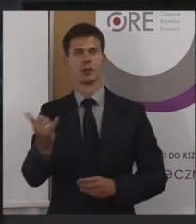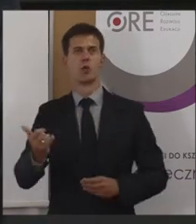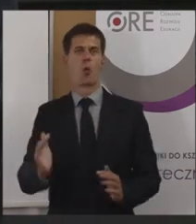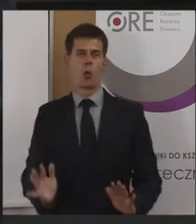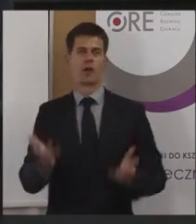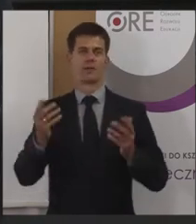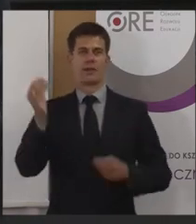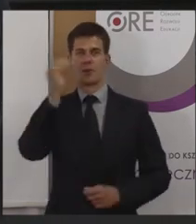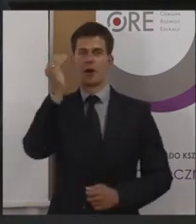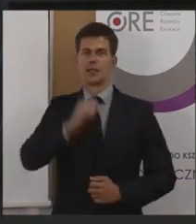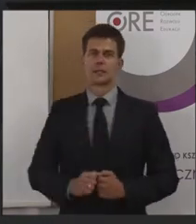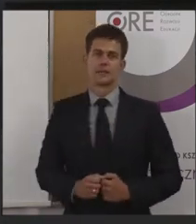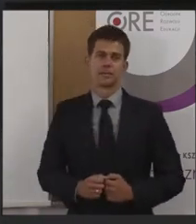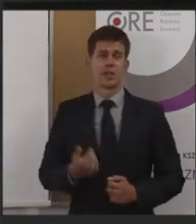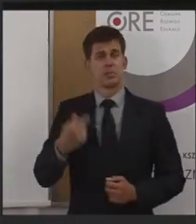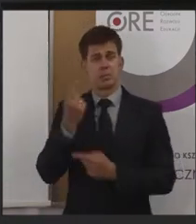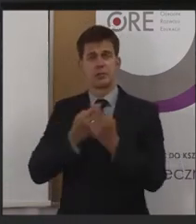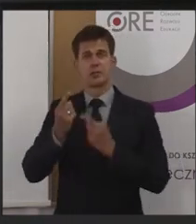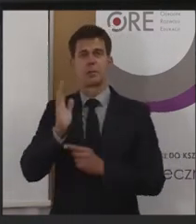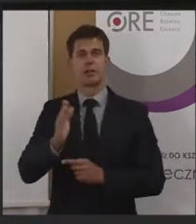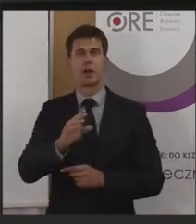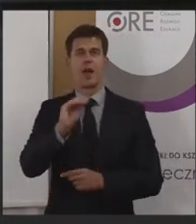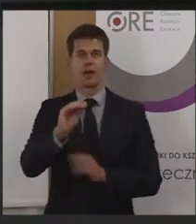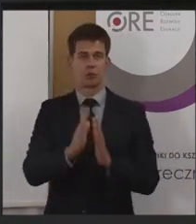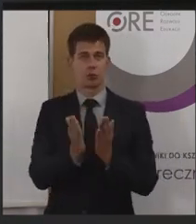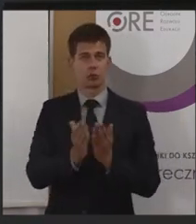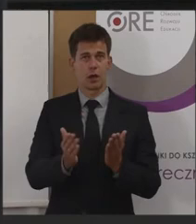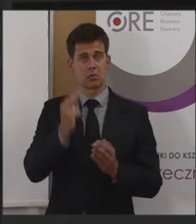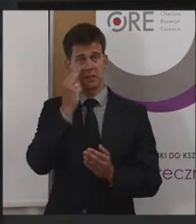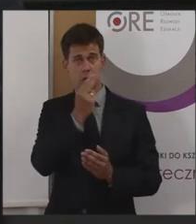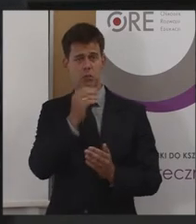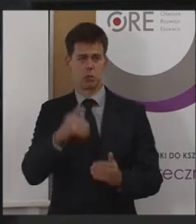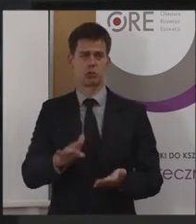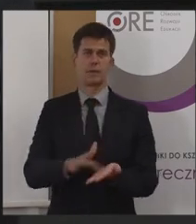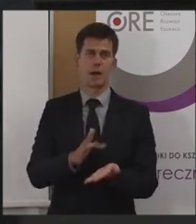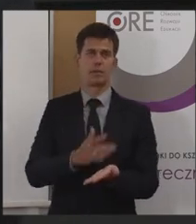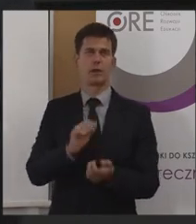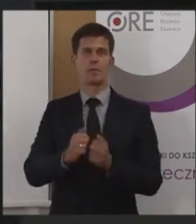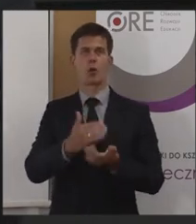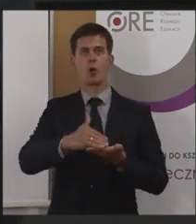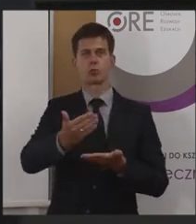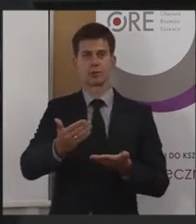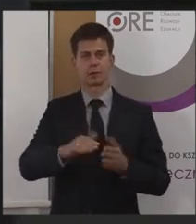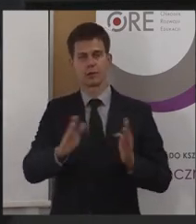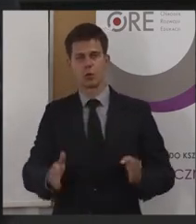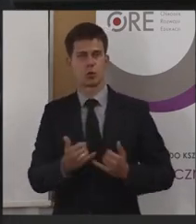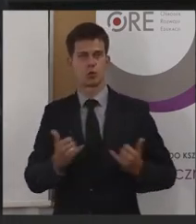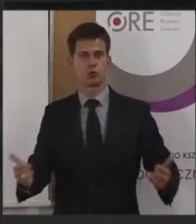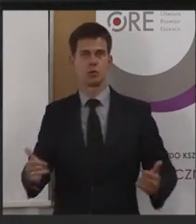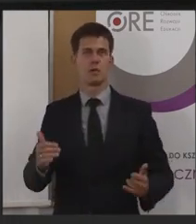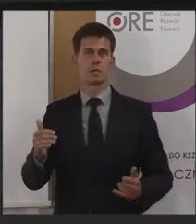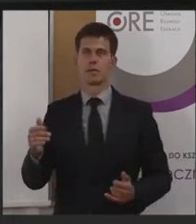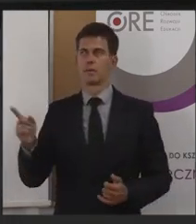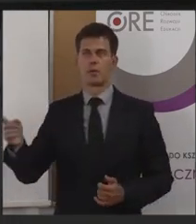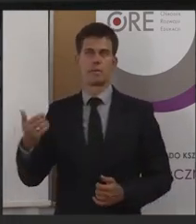ten e-podręcznik dziecko niewidome będzie mogło mieć na komputerze, na tablecie, nie będzie musiało tak jak ja tachać olbrzymich